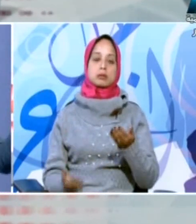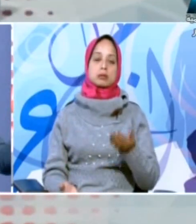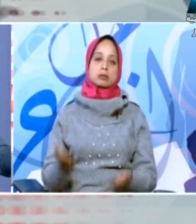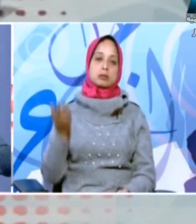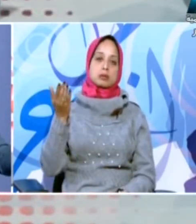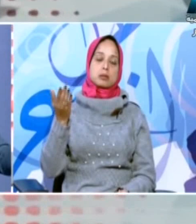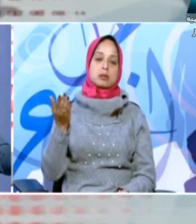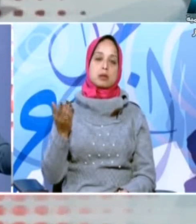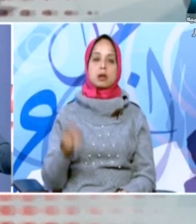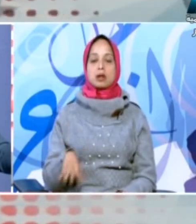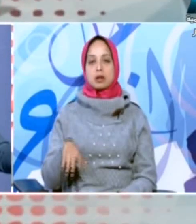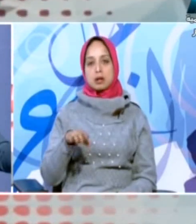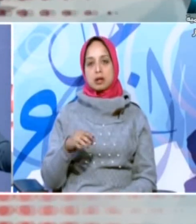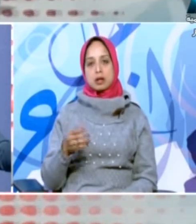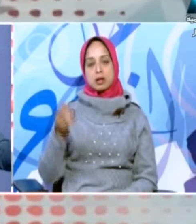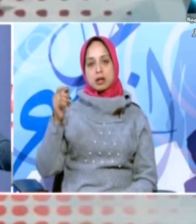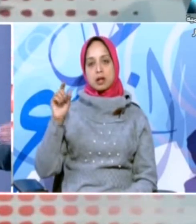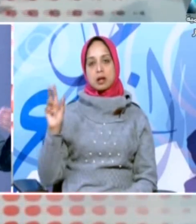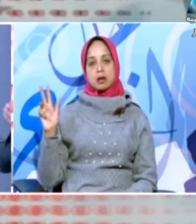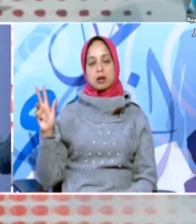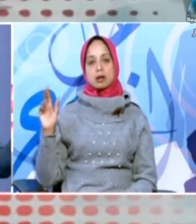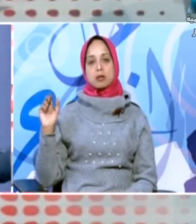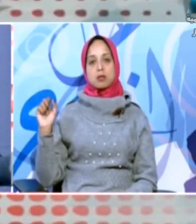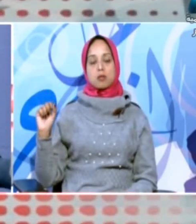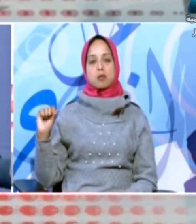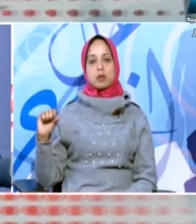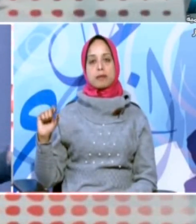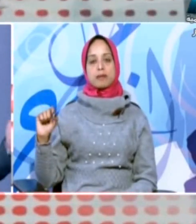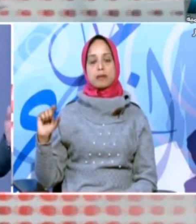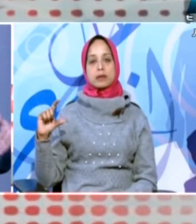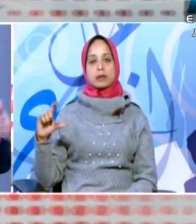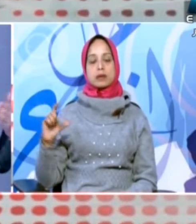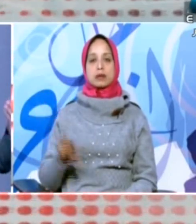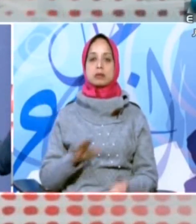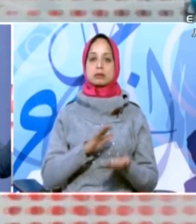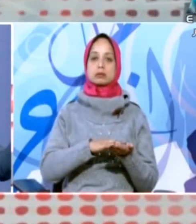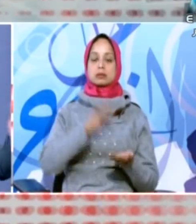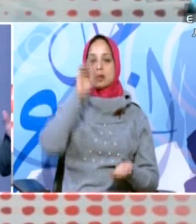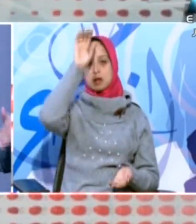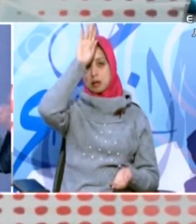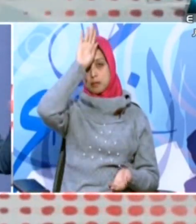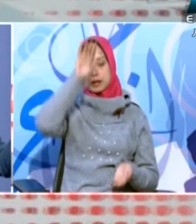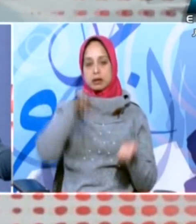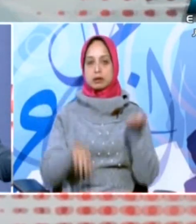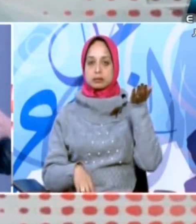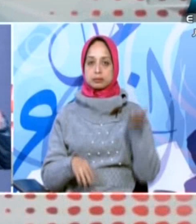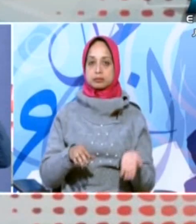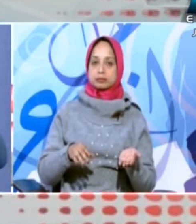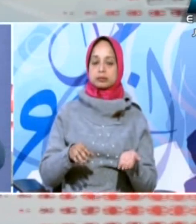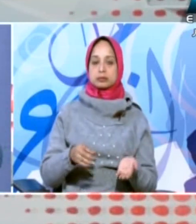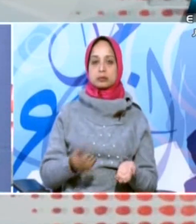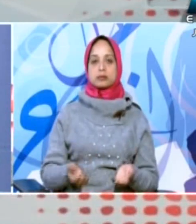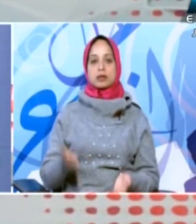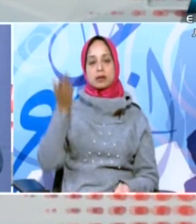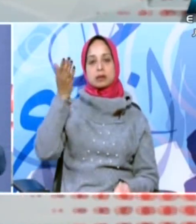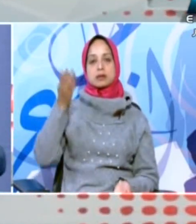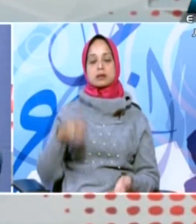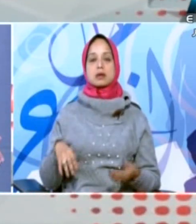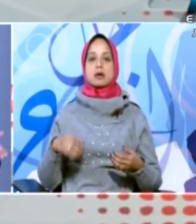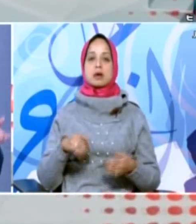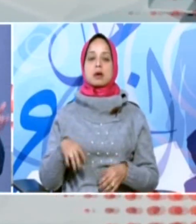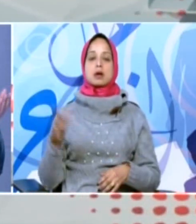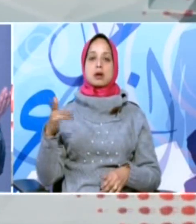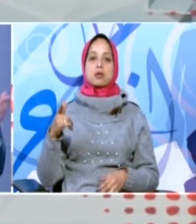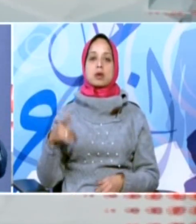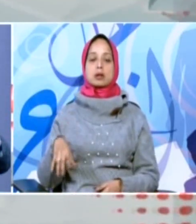كفة الملك. لما جت المعاهدة اتعملت وجا الإخوان المسلمين، مصر الفتاة اتفقوا مع الملك، زودوا